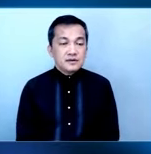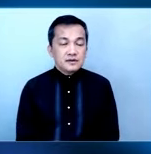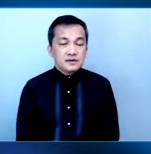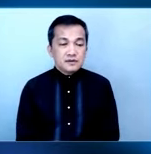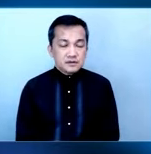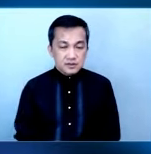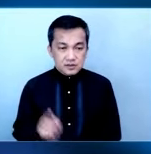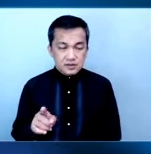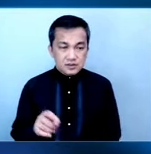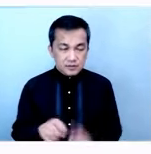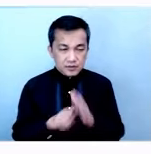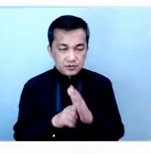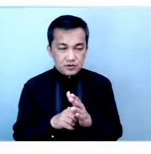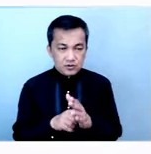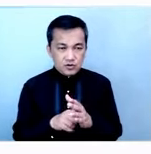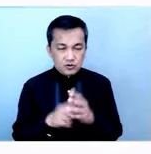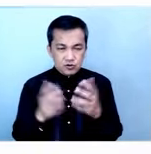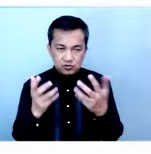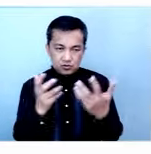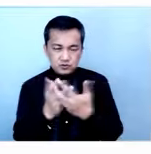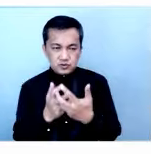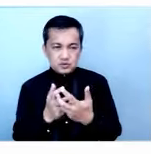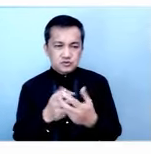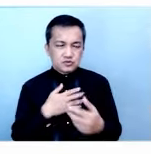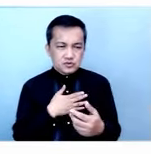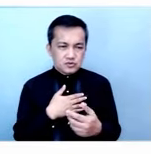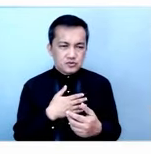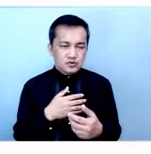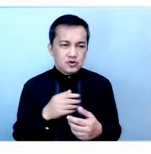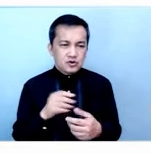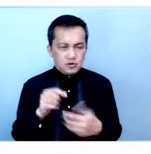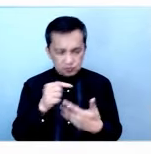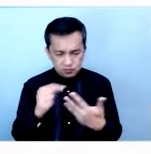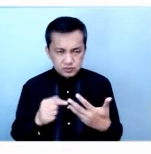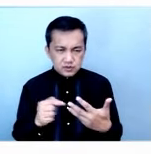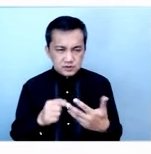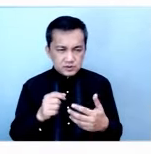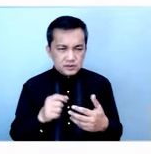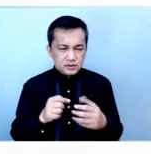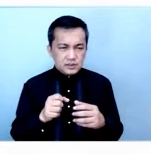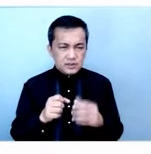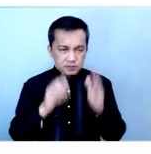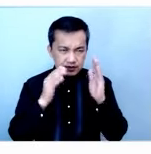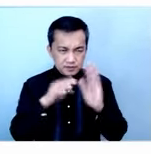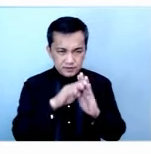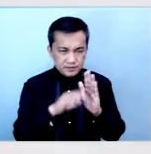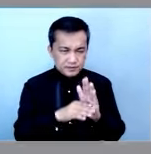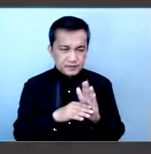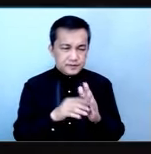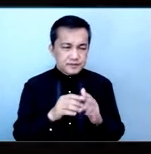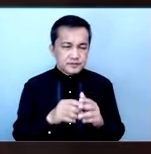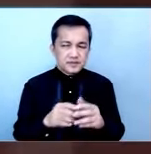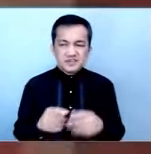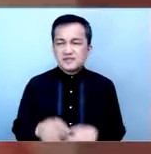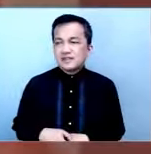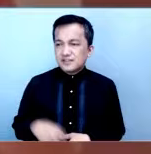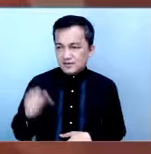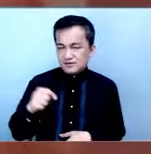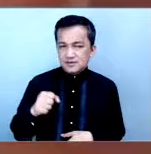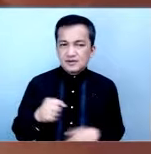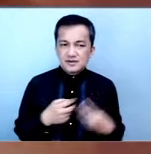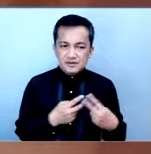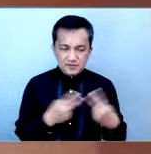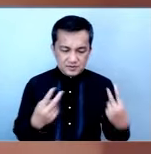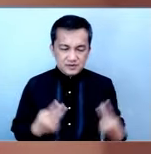kayo? Kunyari, let's say, gusto nila puro strawberries lang or puro orange, yes, so may specific silang favorite. You do that also? Yes, actually, pag Valentine's Day, ang gusto nila, lalo